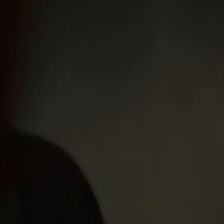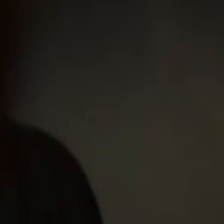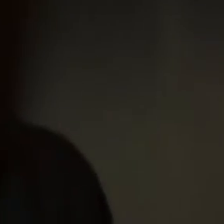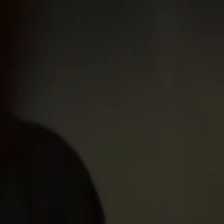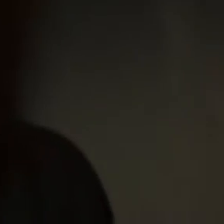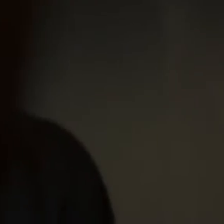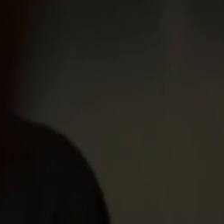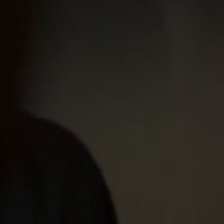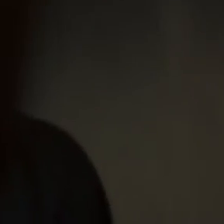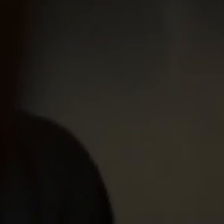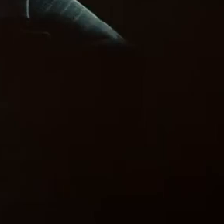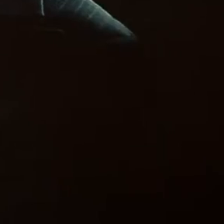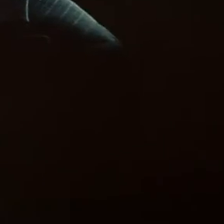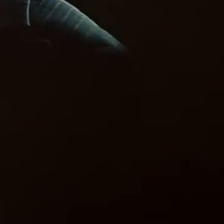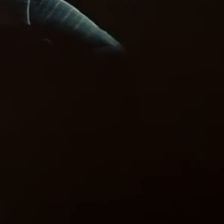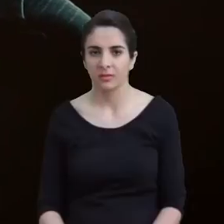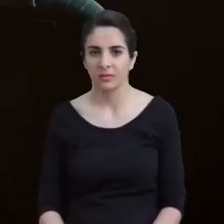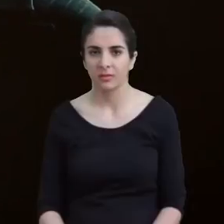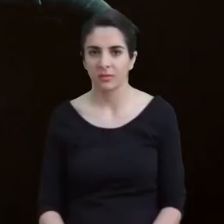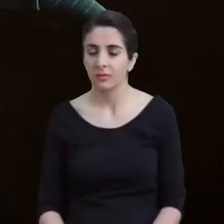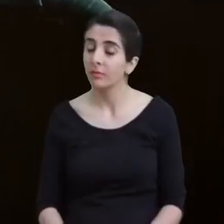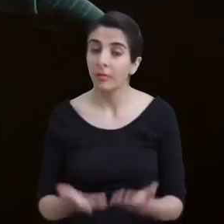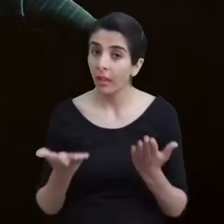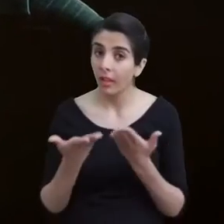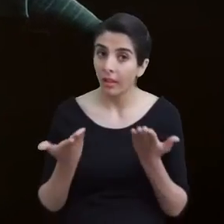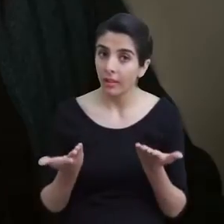Azize yan yanalar, Boris karşılarında.